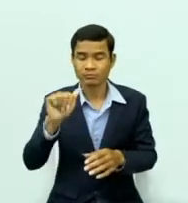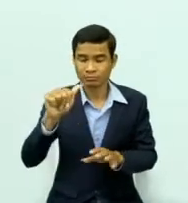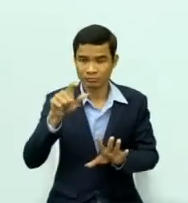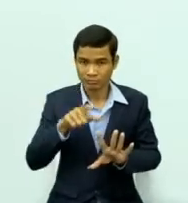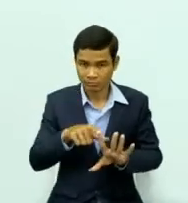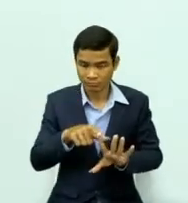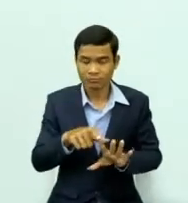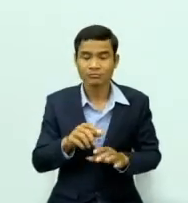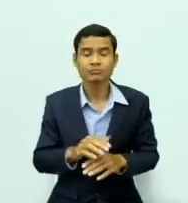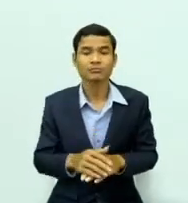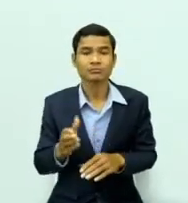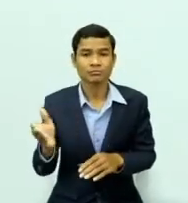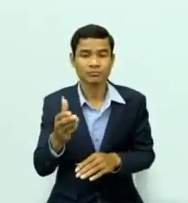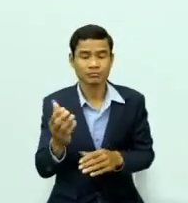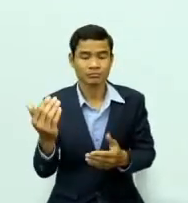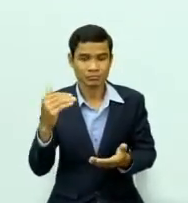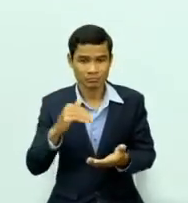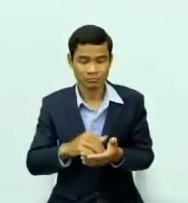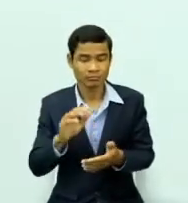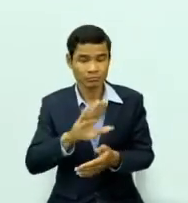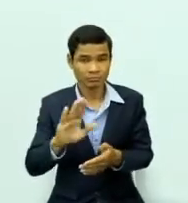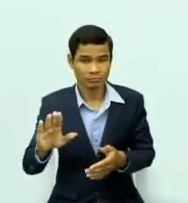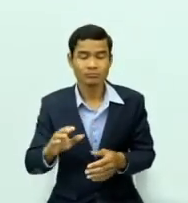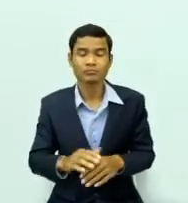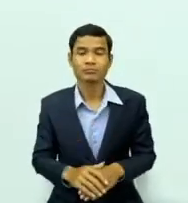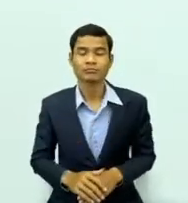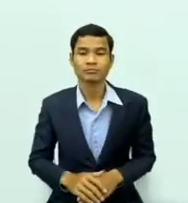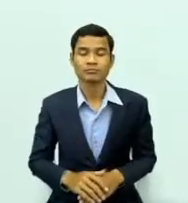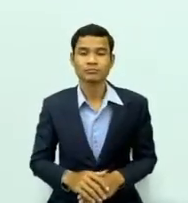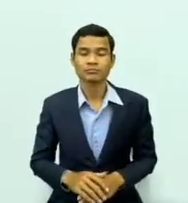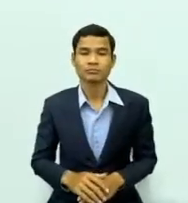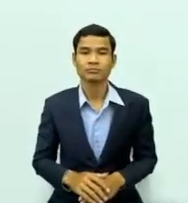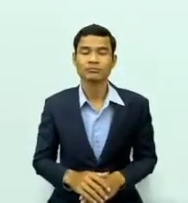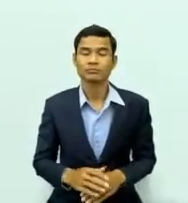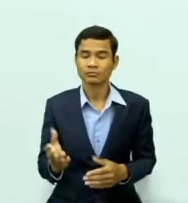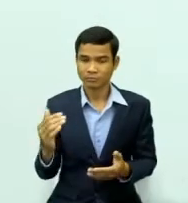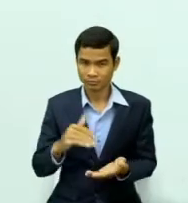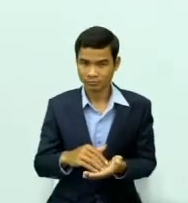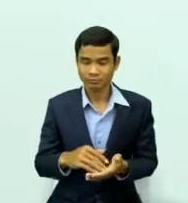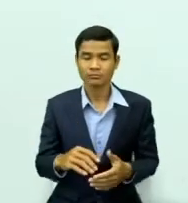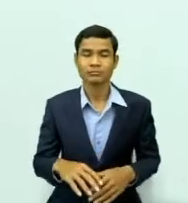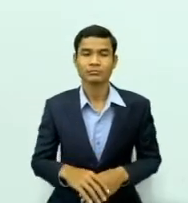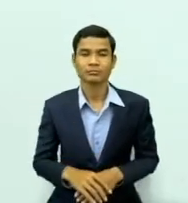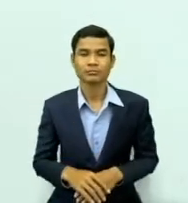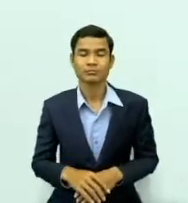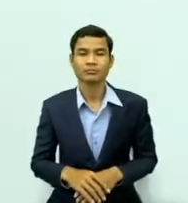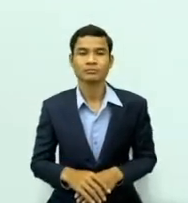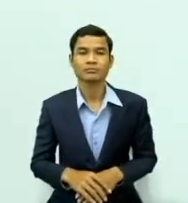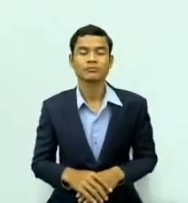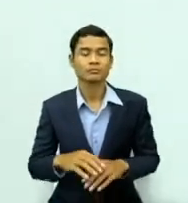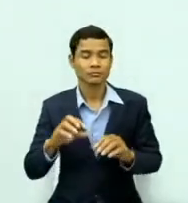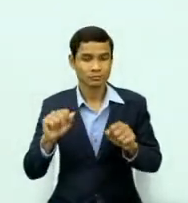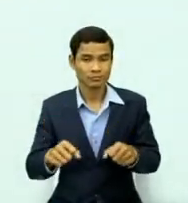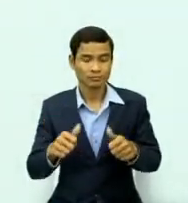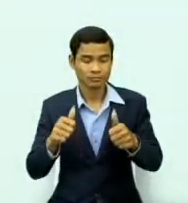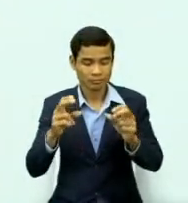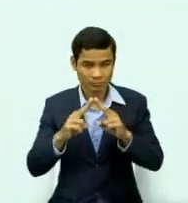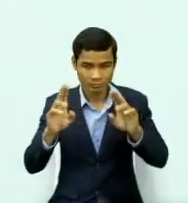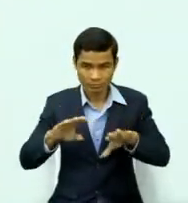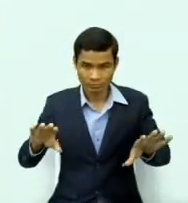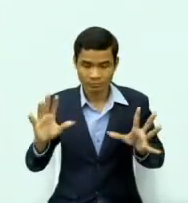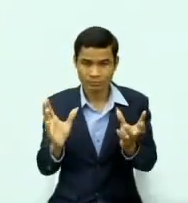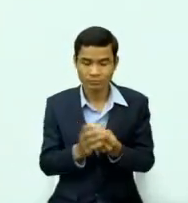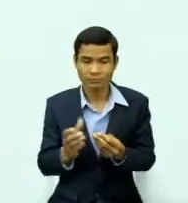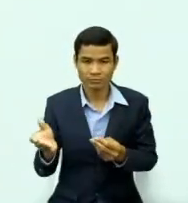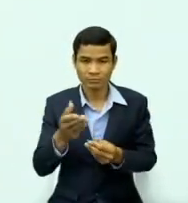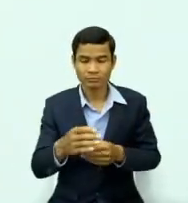nhỏ. Chà con tha được luôn ánh chấp đảm. Chà xong một đồng tiết. Chà là ổn con.